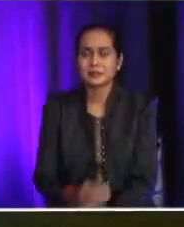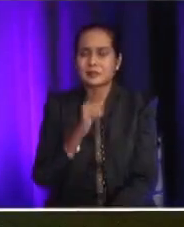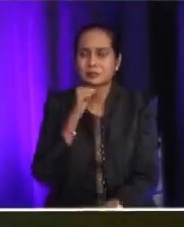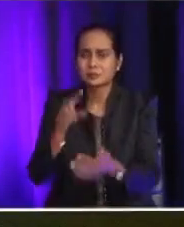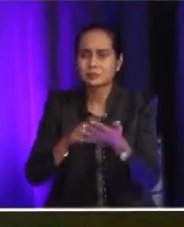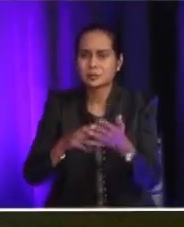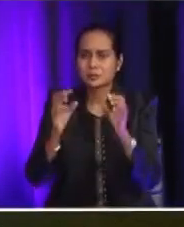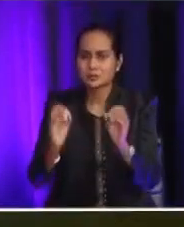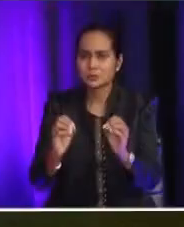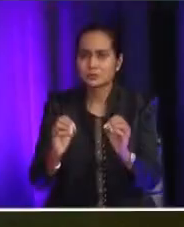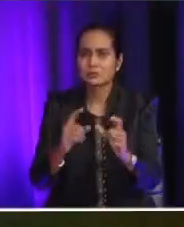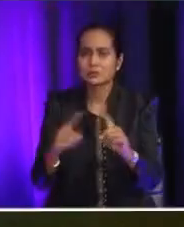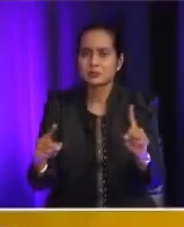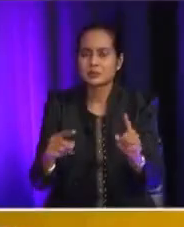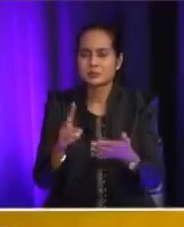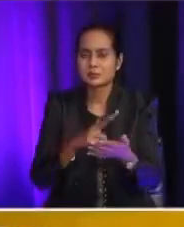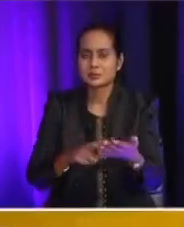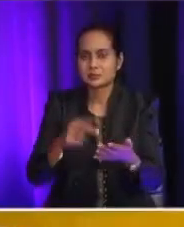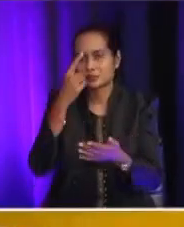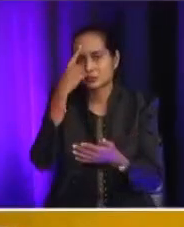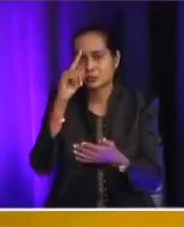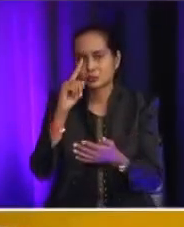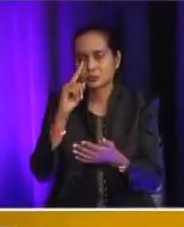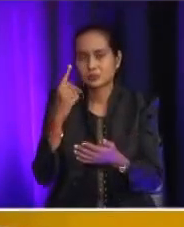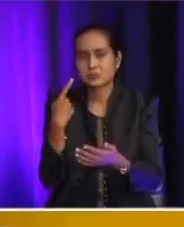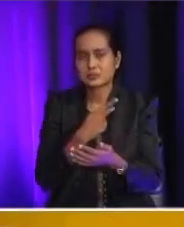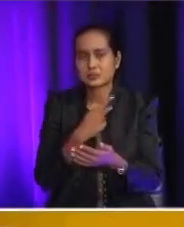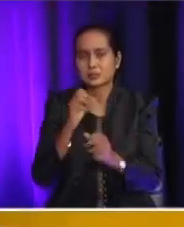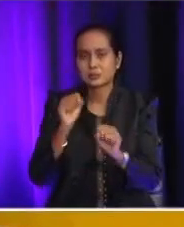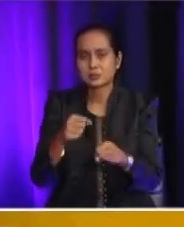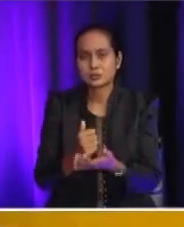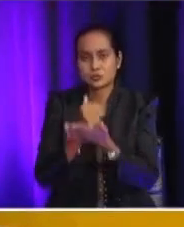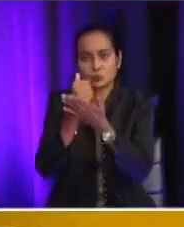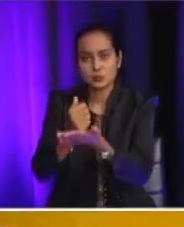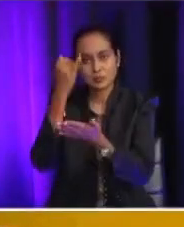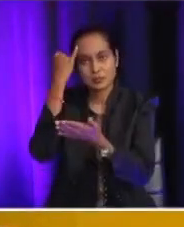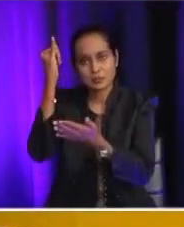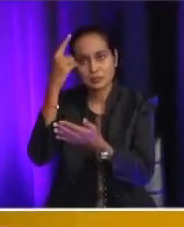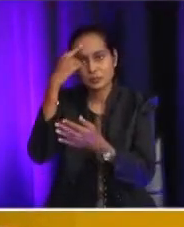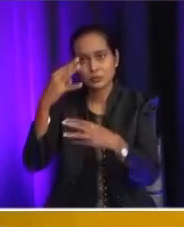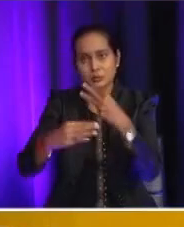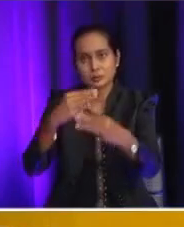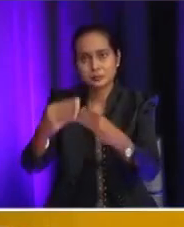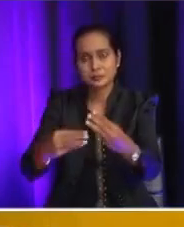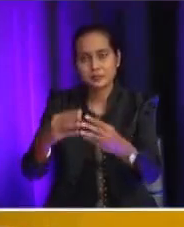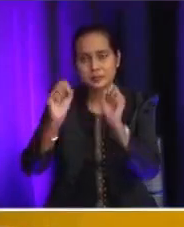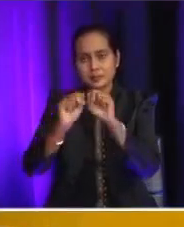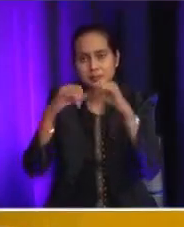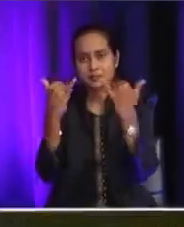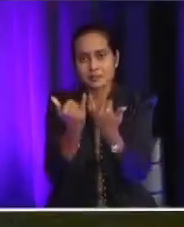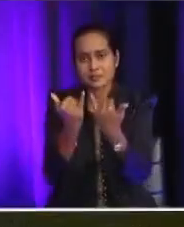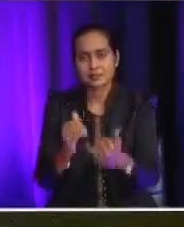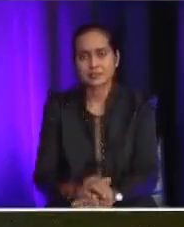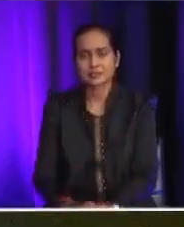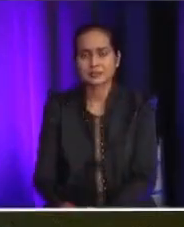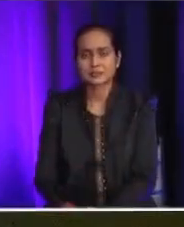picisan. Tetapi membaca untuk kita boleh menyumbang idea untuk kemajuan syarikat. Saya nak bagi 2 bintang untuk Adania.